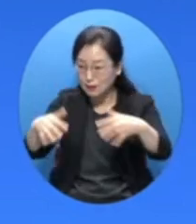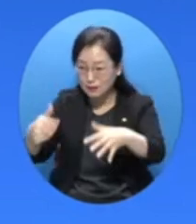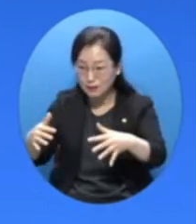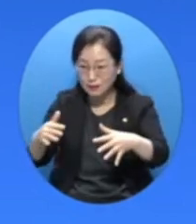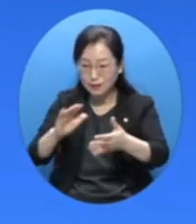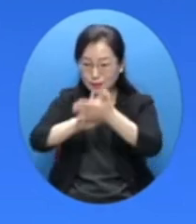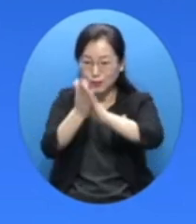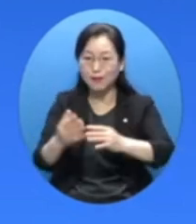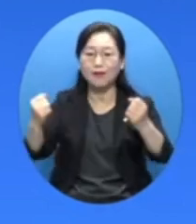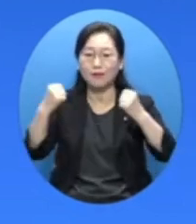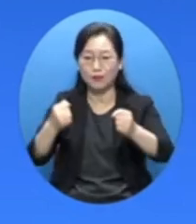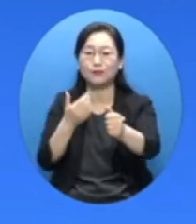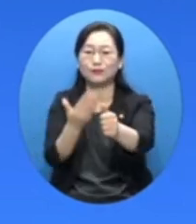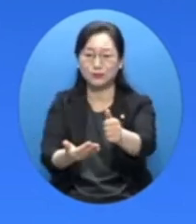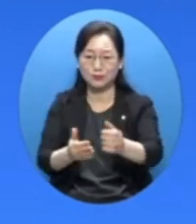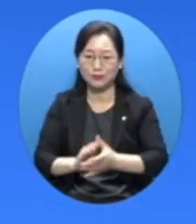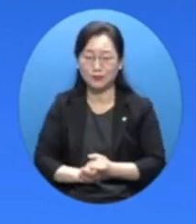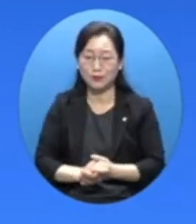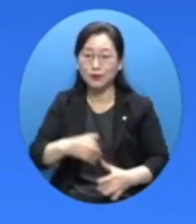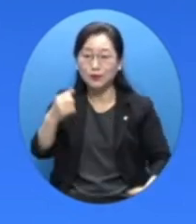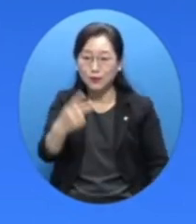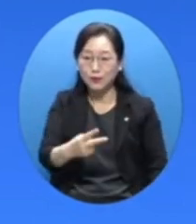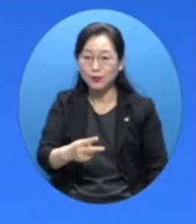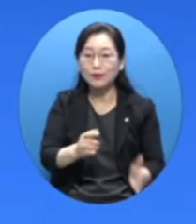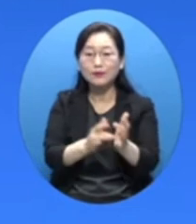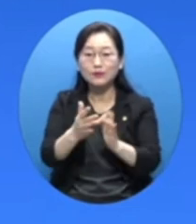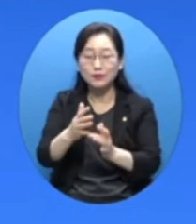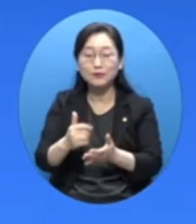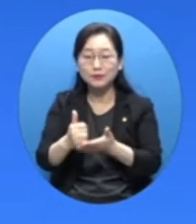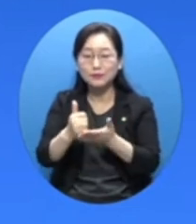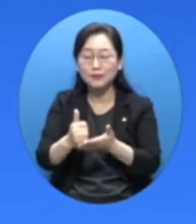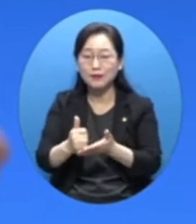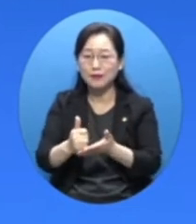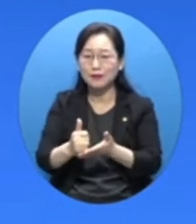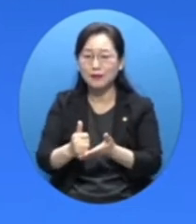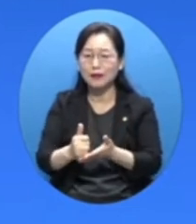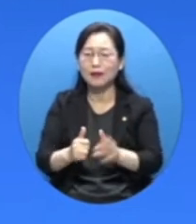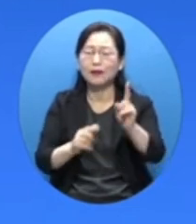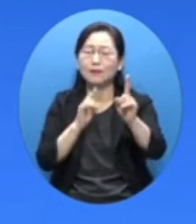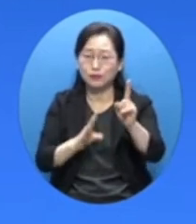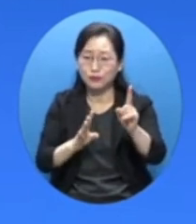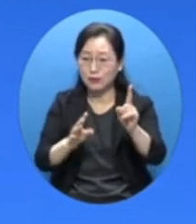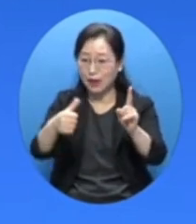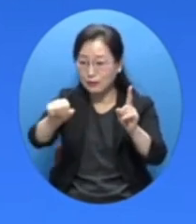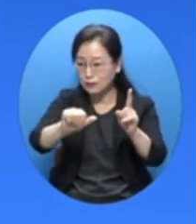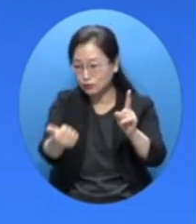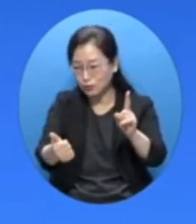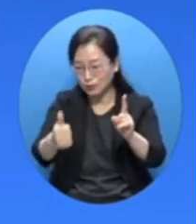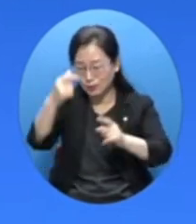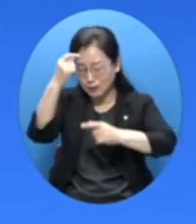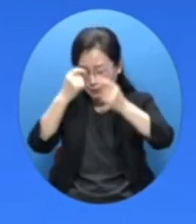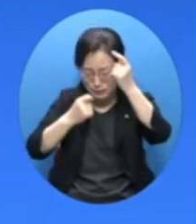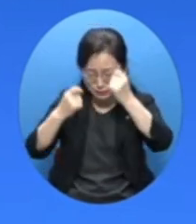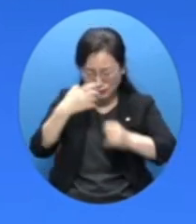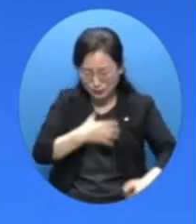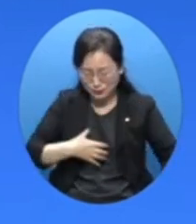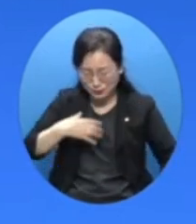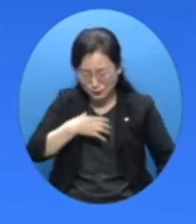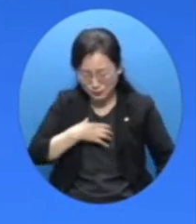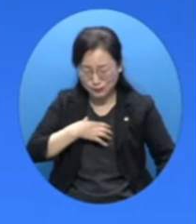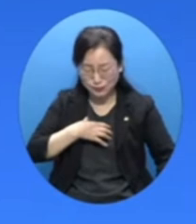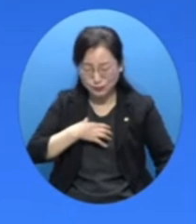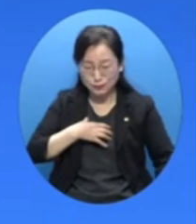소리를 강건하게 만들어 주신 것입니다뿐만 아니라 예수님은 하나밖에 없는 아들이 죽어서 눈물 흘리며 감고 있던